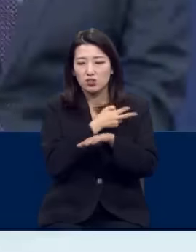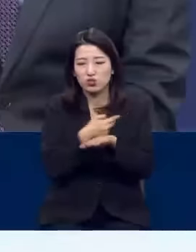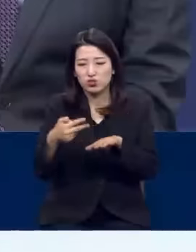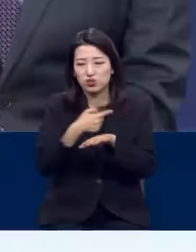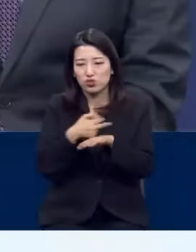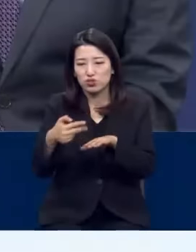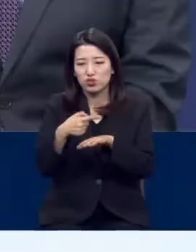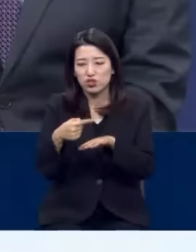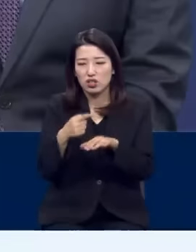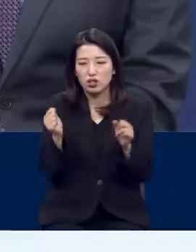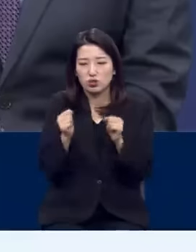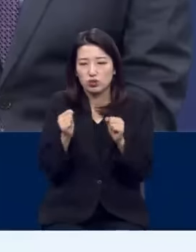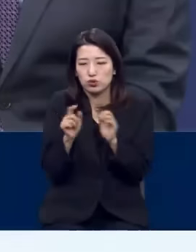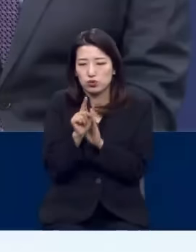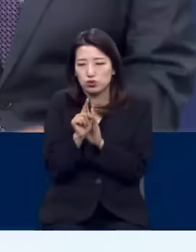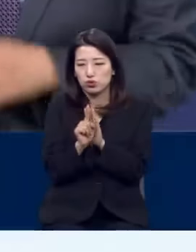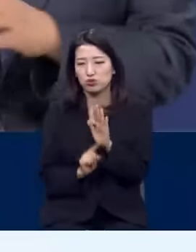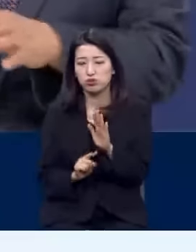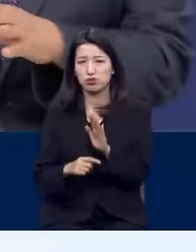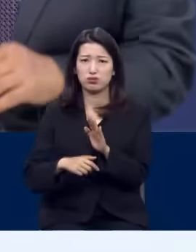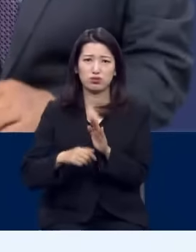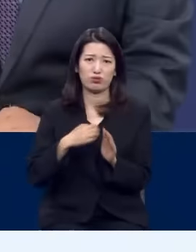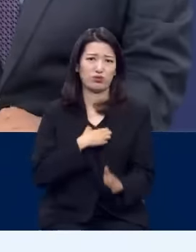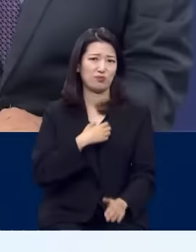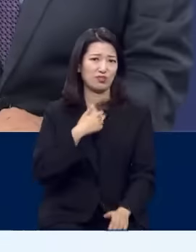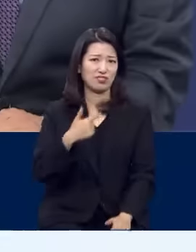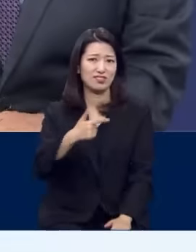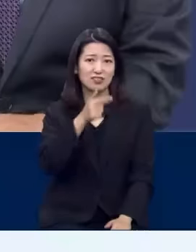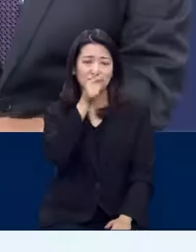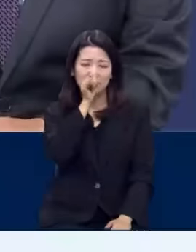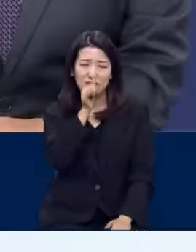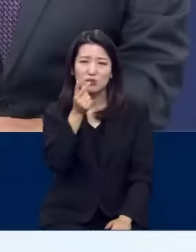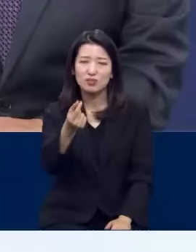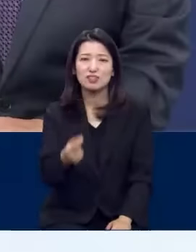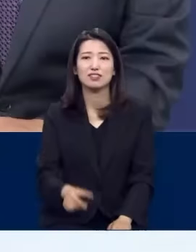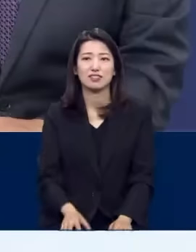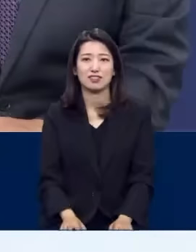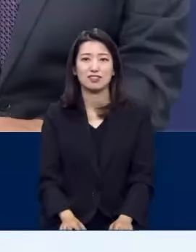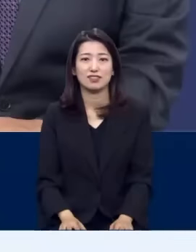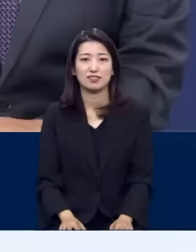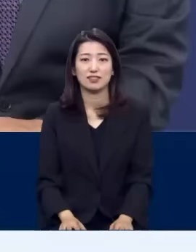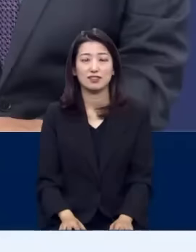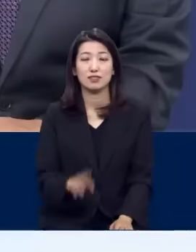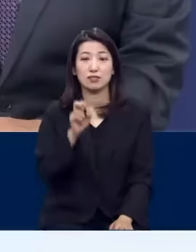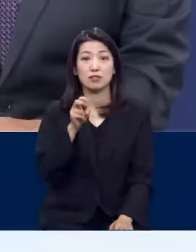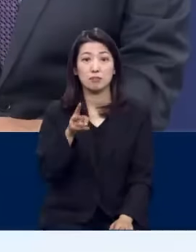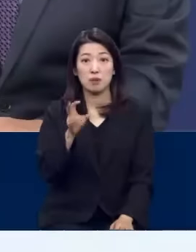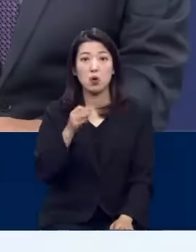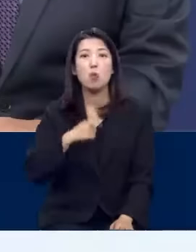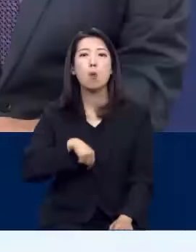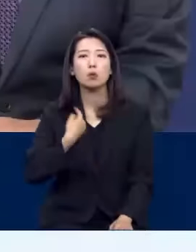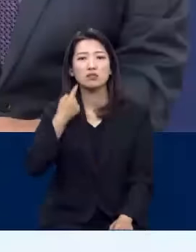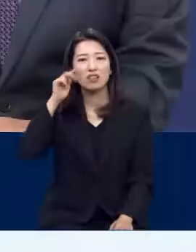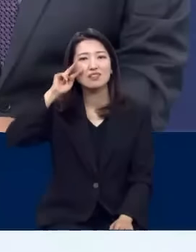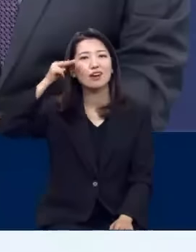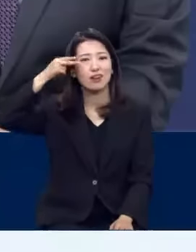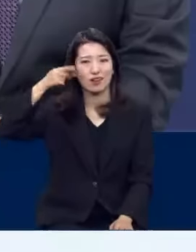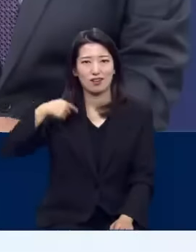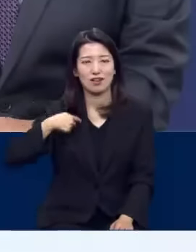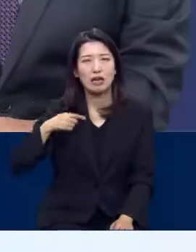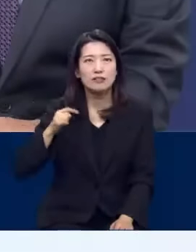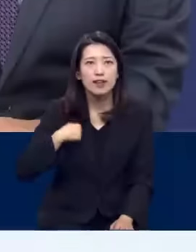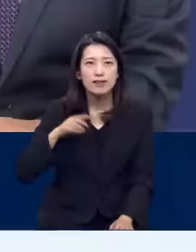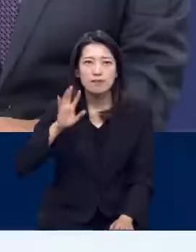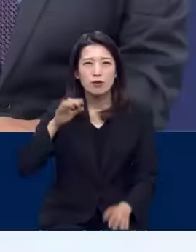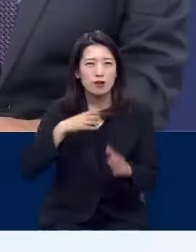조사라는 윤 대통령 육성 공기라는 이런 누적된게 오히려 본인은 헤쳐 나간다고 하지만은 제가 보기에는 헤쳐 나가기는 좀 어려울